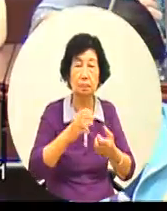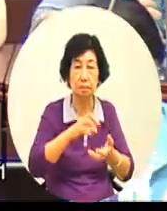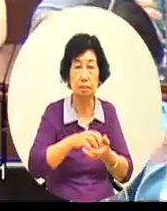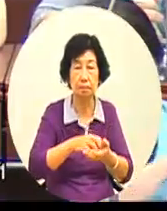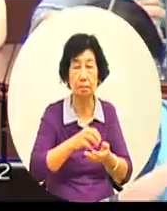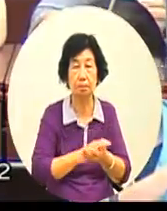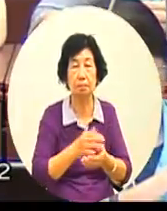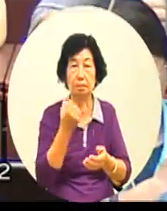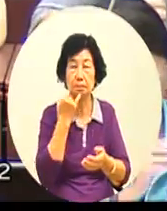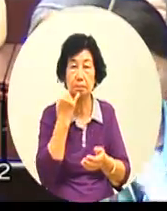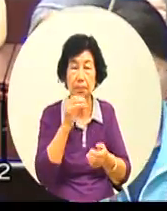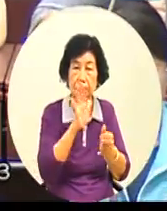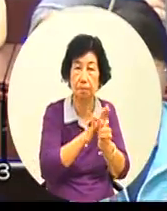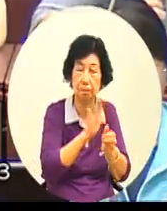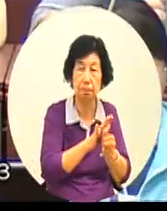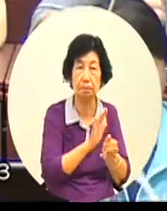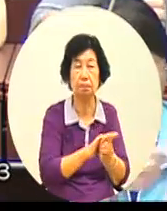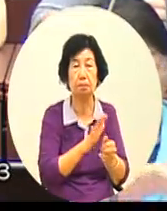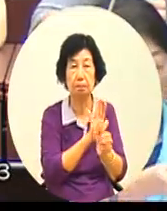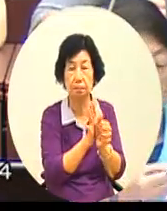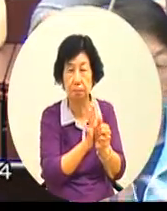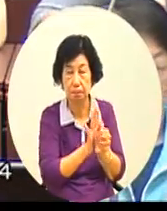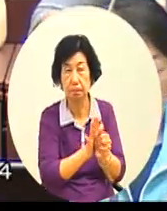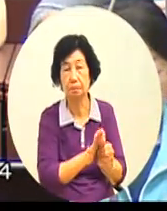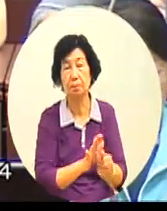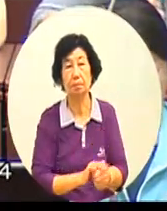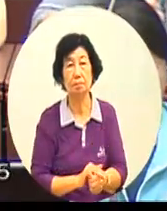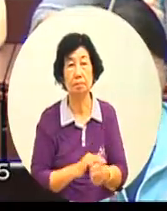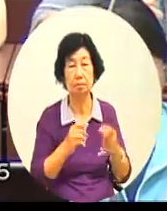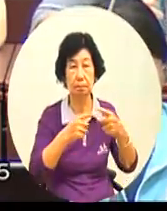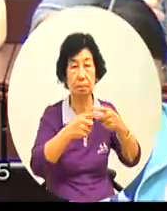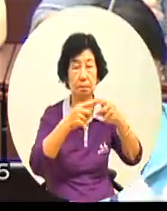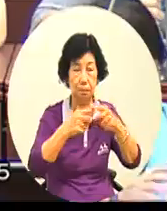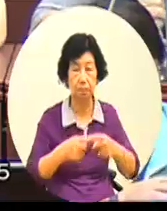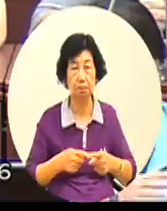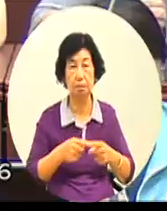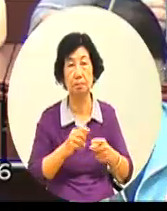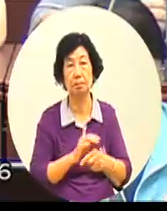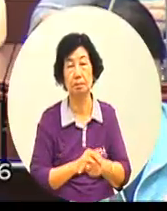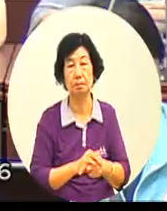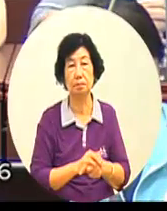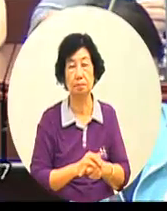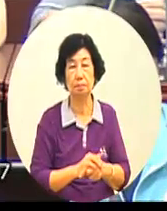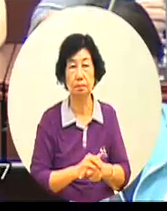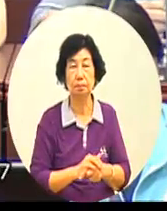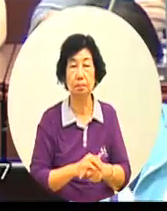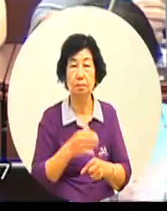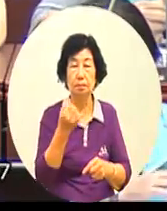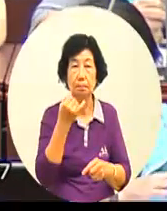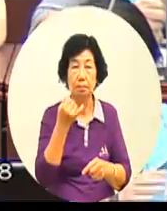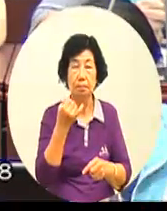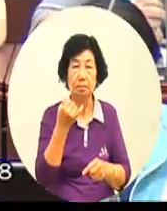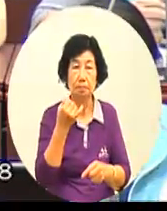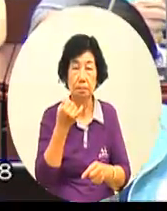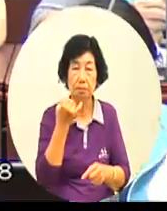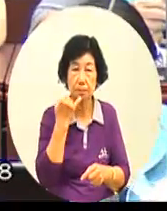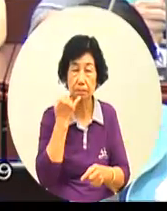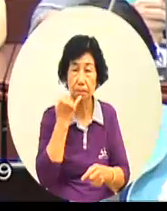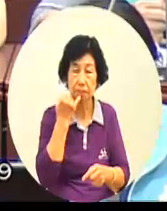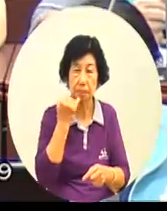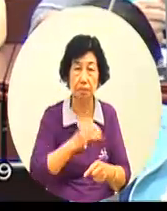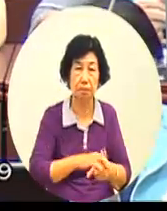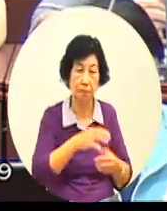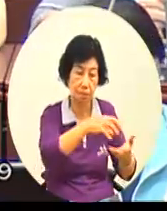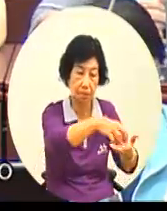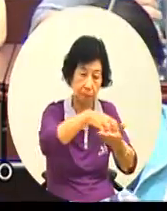上线来在职场上服务啊。但是要能够让拿到 license 符合资格的人他还愿意留在职